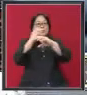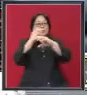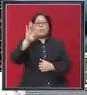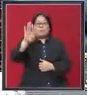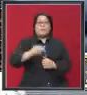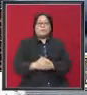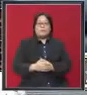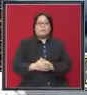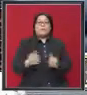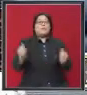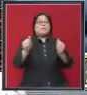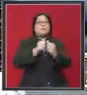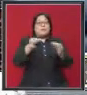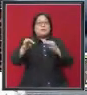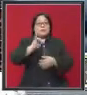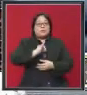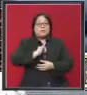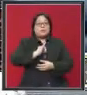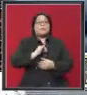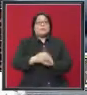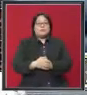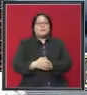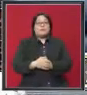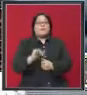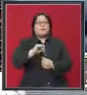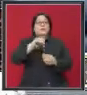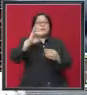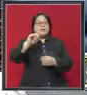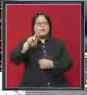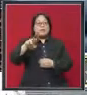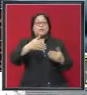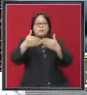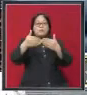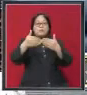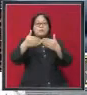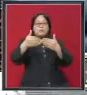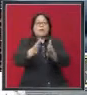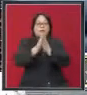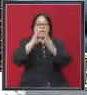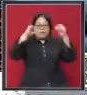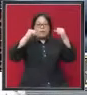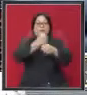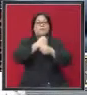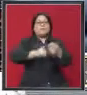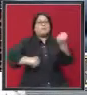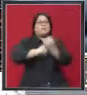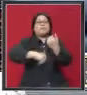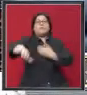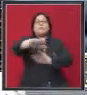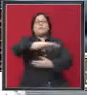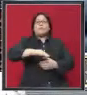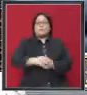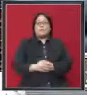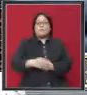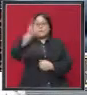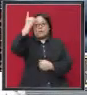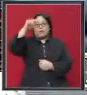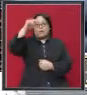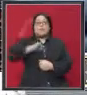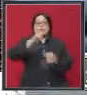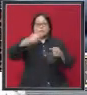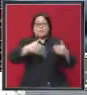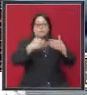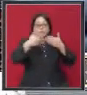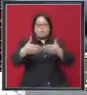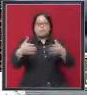yang berhormat, sehubungan dengan ulasan saya ini, saya berharap isu pelanjutan moratorium mendapat sokongan semua. Datuk Yang Dipertua, izinkan